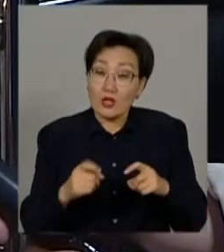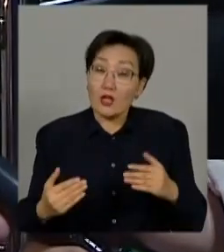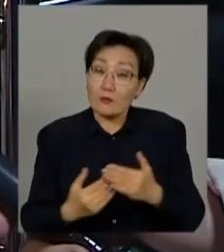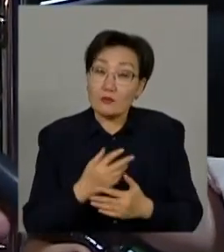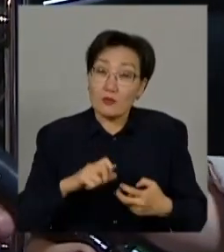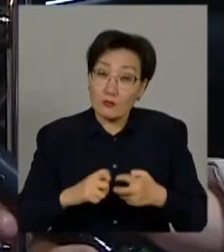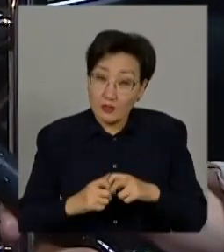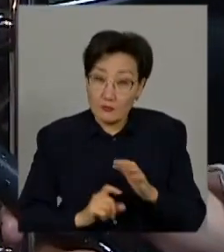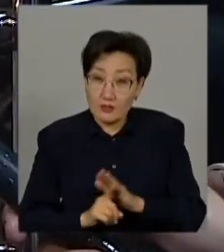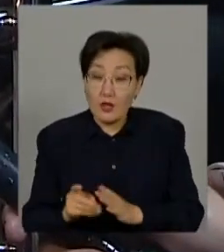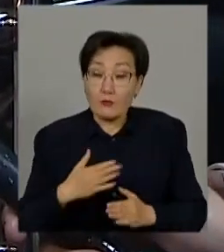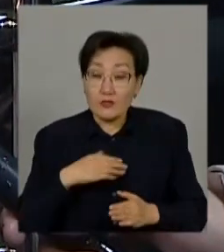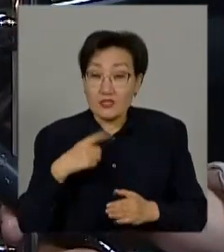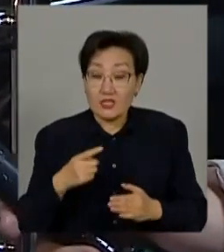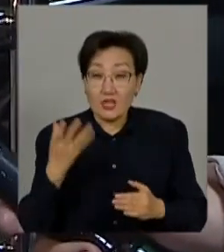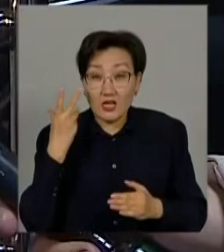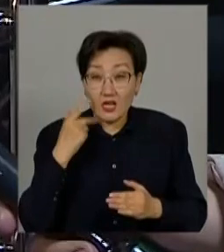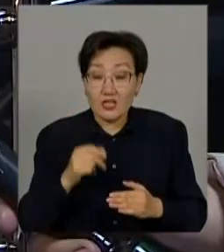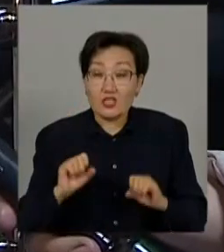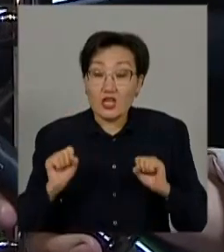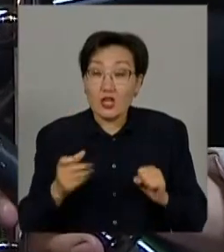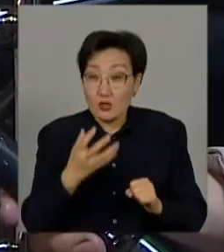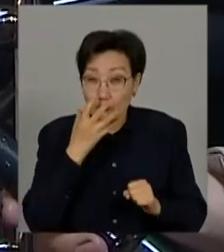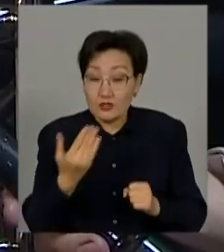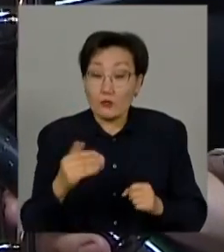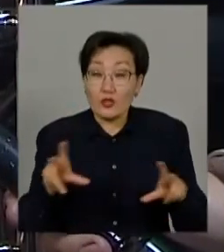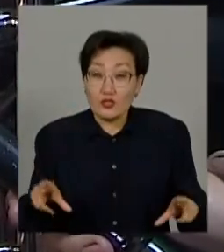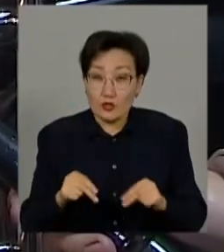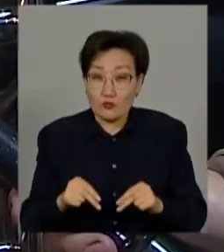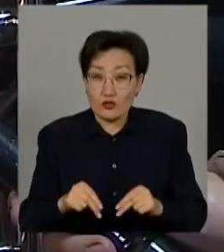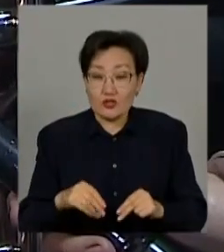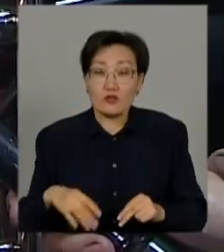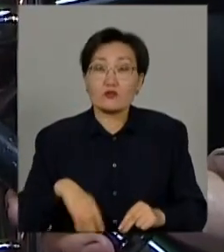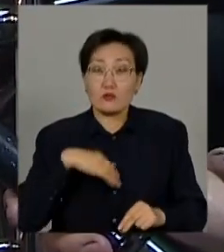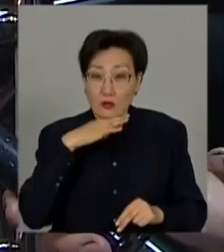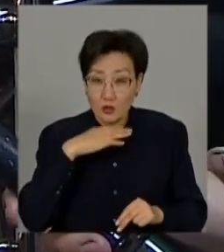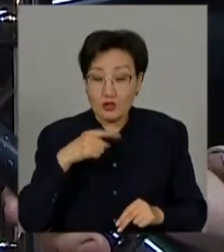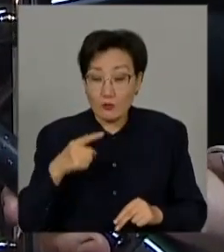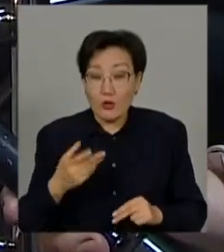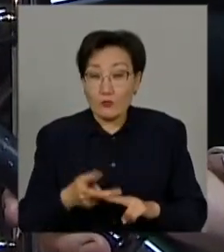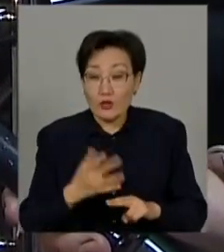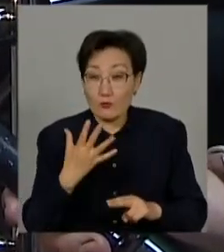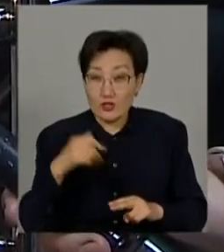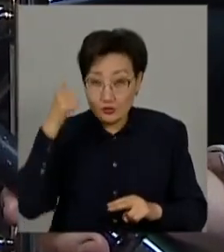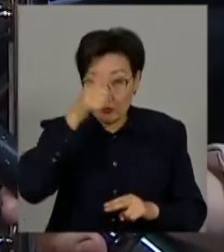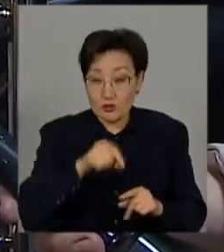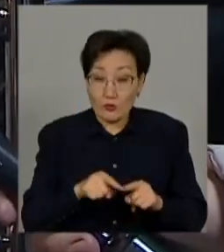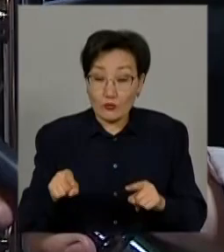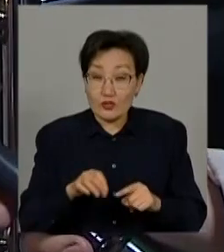тағы проблема. А бізге айтады, енді қашан жылынады сіздердің уәделеріңізге, біз уже мына жерден келіп тойдық десек, бізге айтады, бұл 5 жыл бойы, 5 жыл